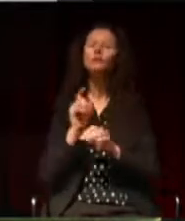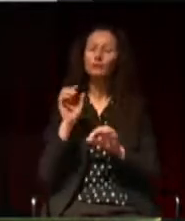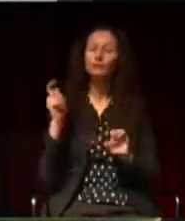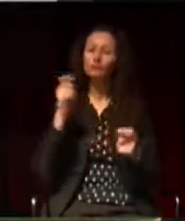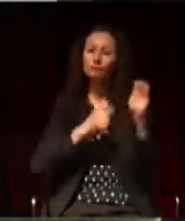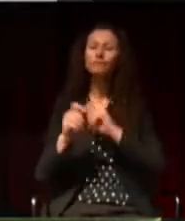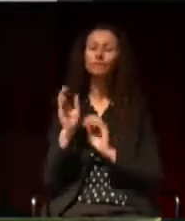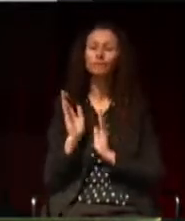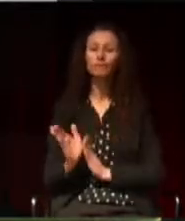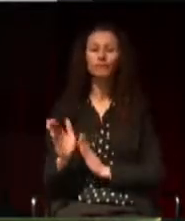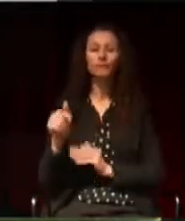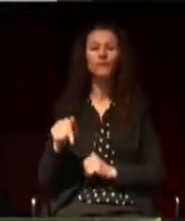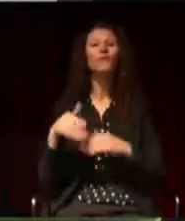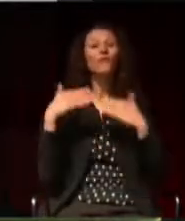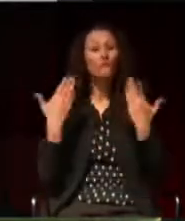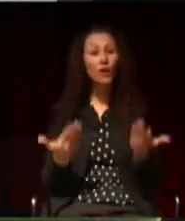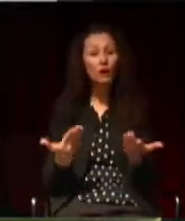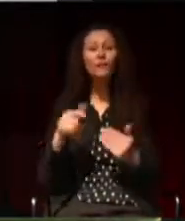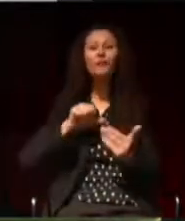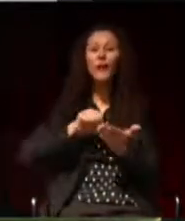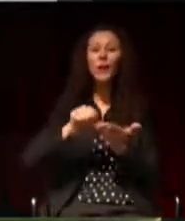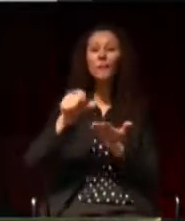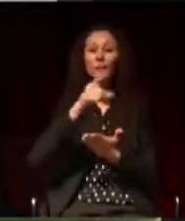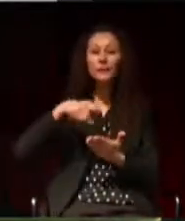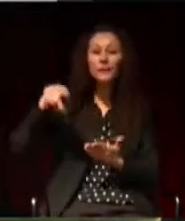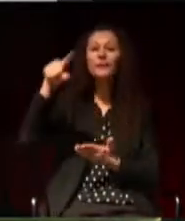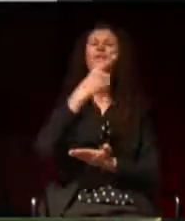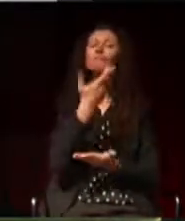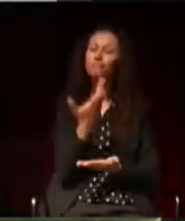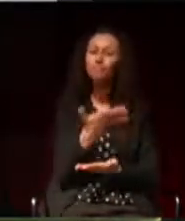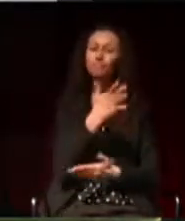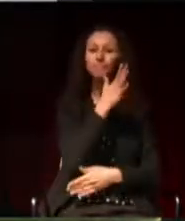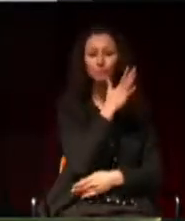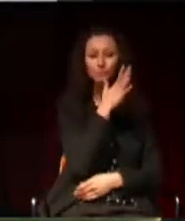işletilmektedir. Fakat